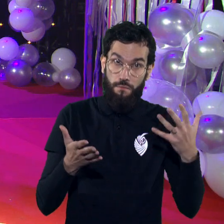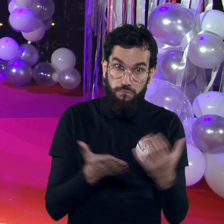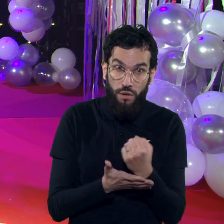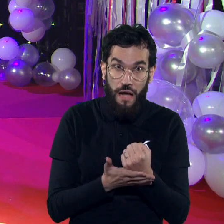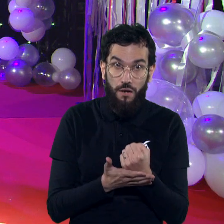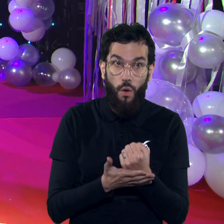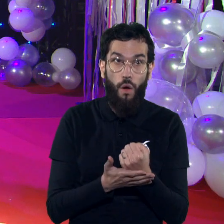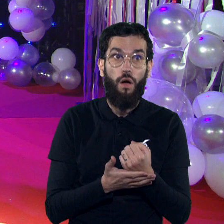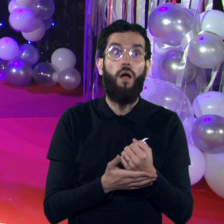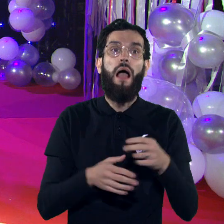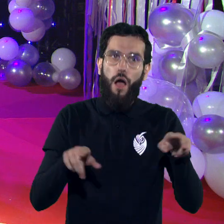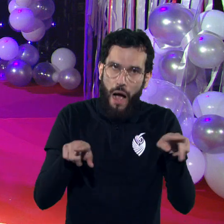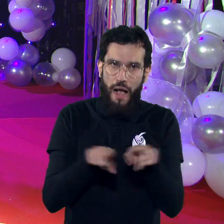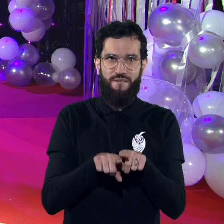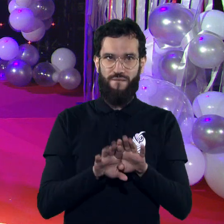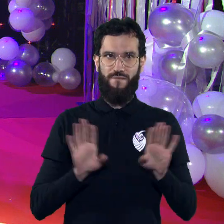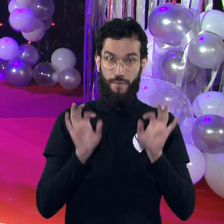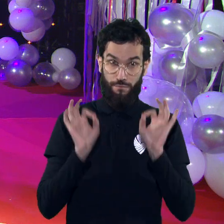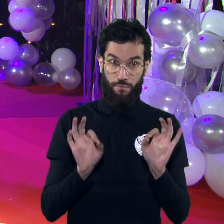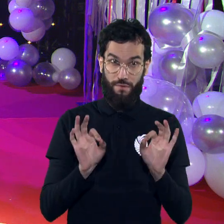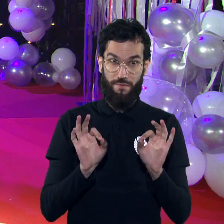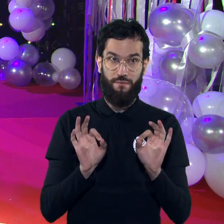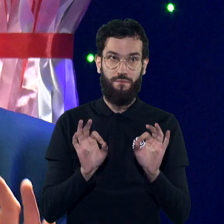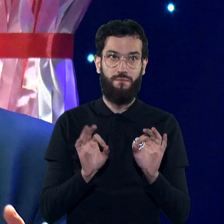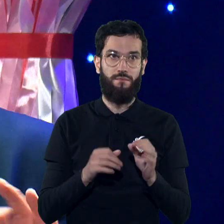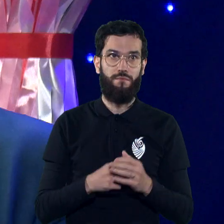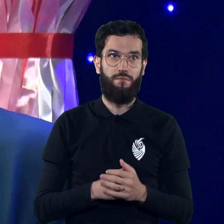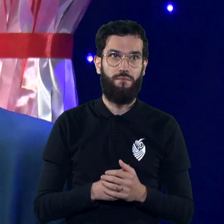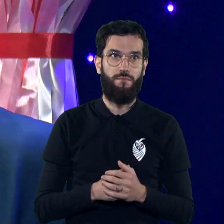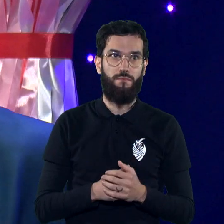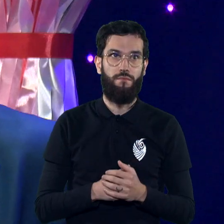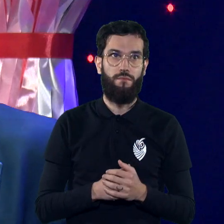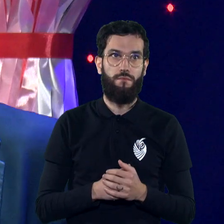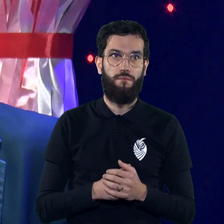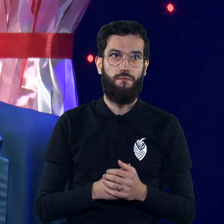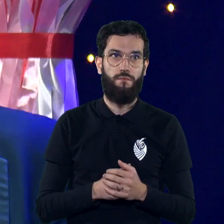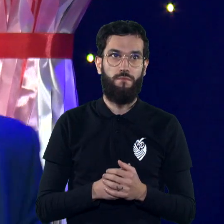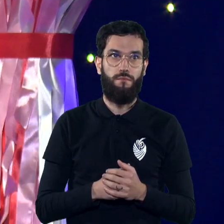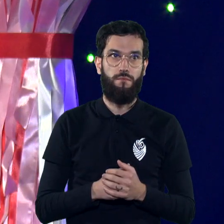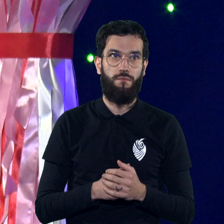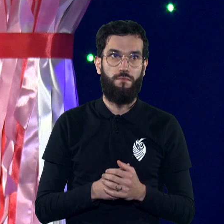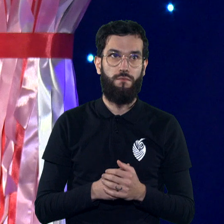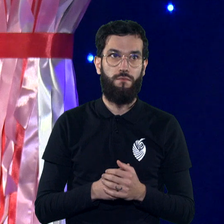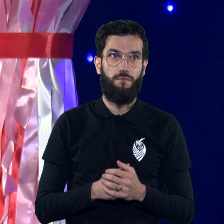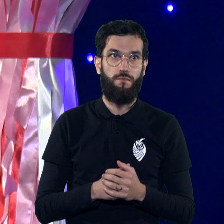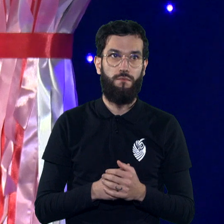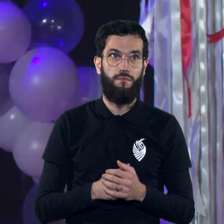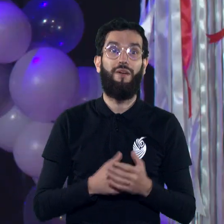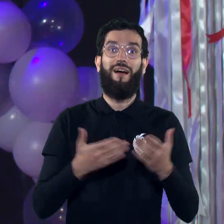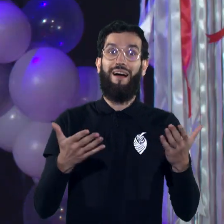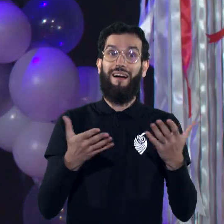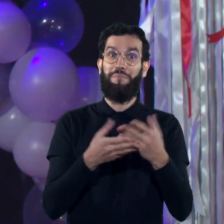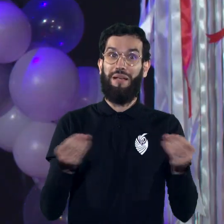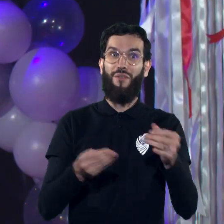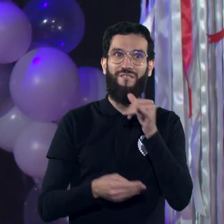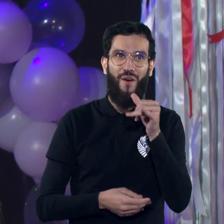trik podaril, tak prosím ťa, urobíš to isté, čo urobím ja. Jeden, dva, tri. Najprv idem ja, otočím pohár a... A voda